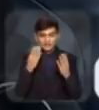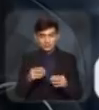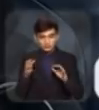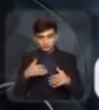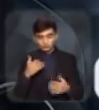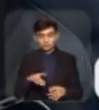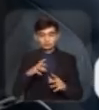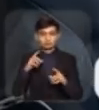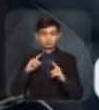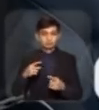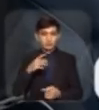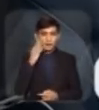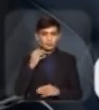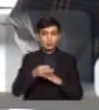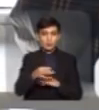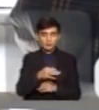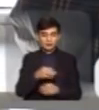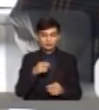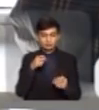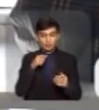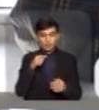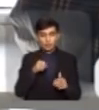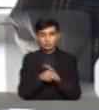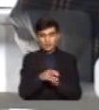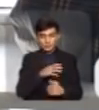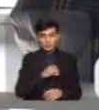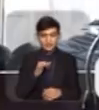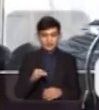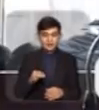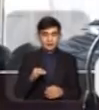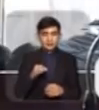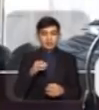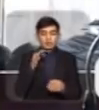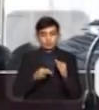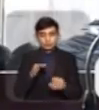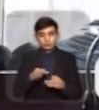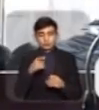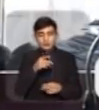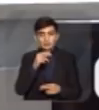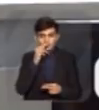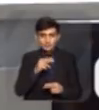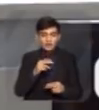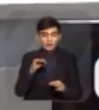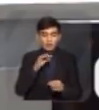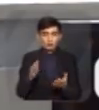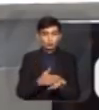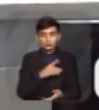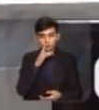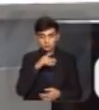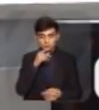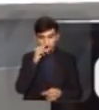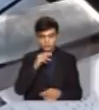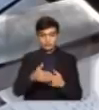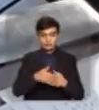Он скрывался от полиции в Алматинской области. Снимать обвиняемых судья запретил. Выступая сегодня на процессе, двое пострадавших попросили